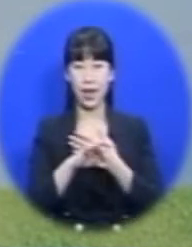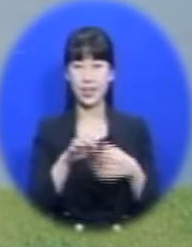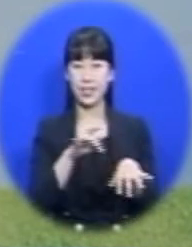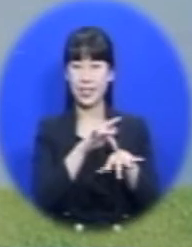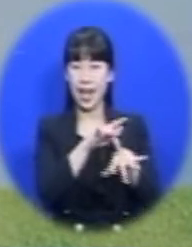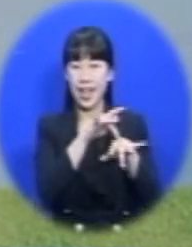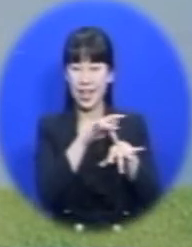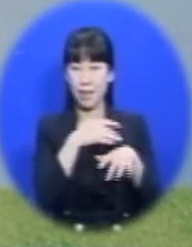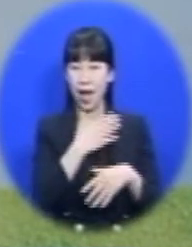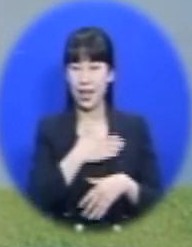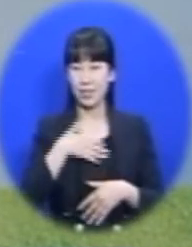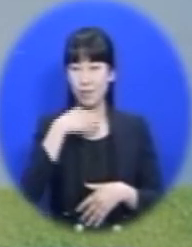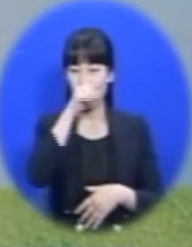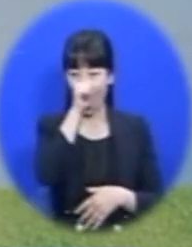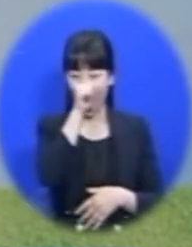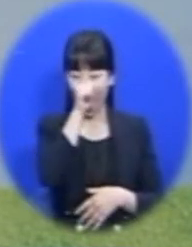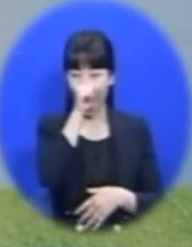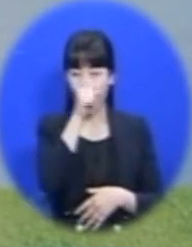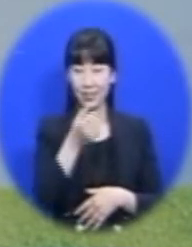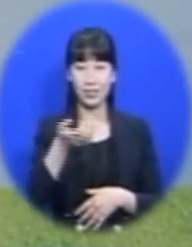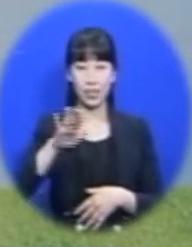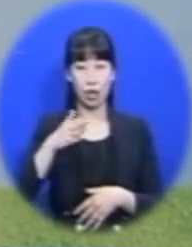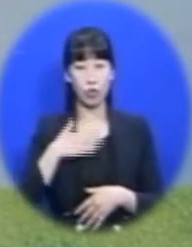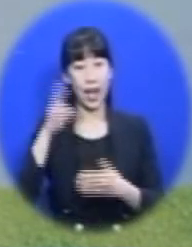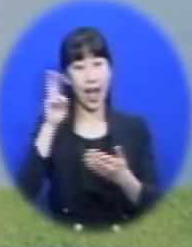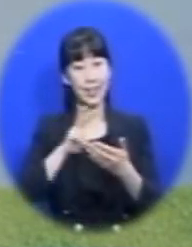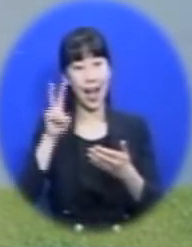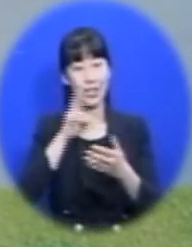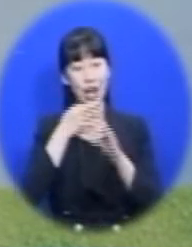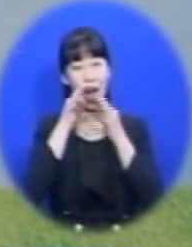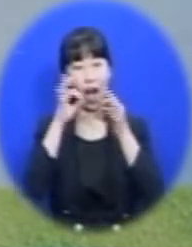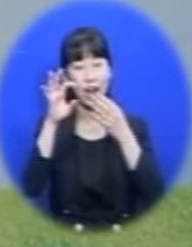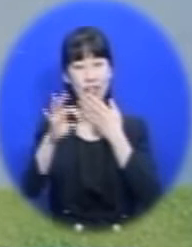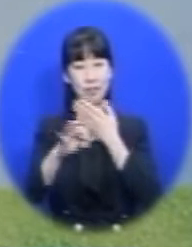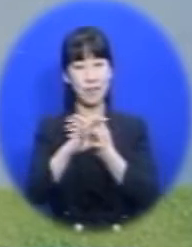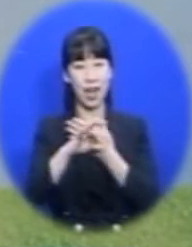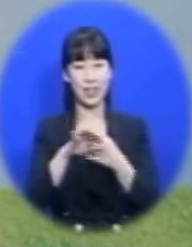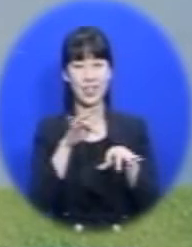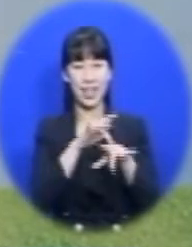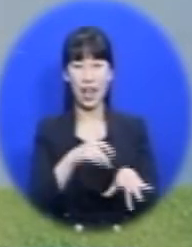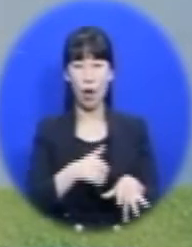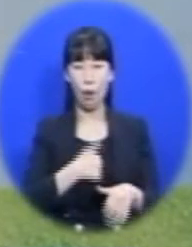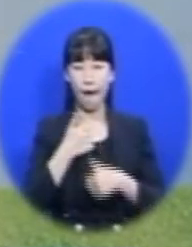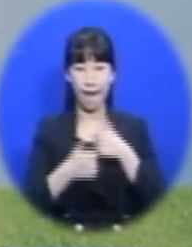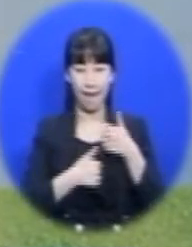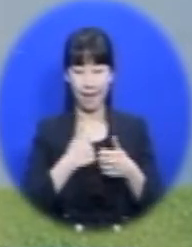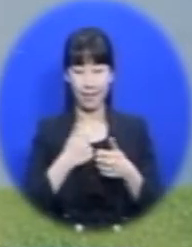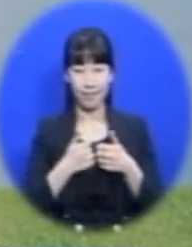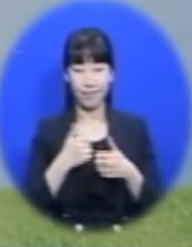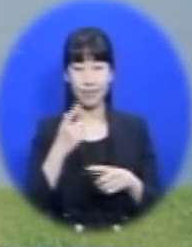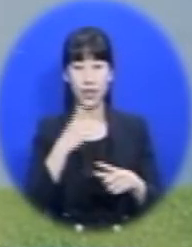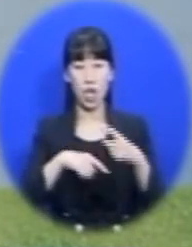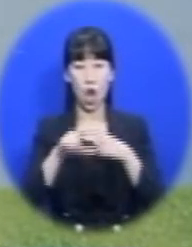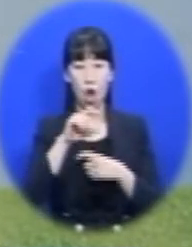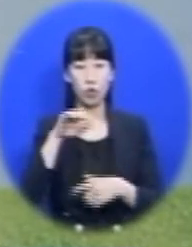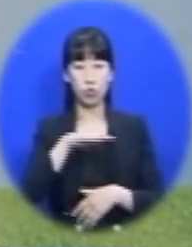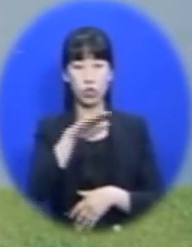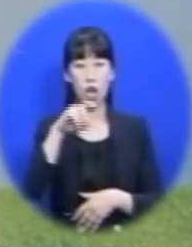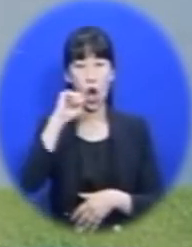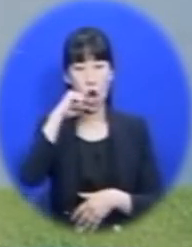마귀가 사탄이 춤을 추는데 우리가 찬송을 부르면 사탄은 화를 내요. 더 우리를 어렵게